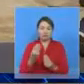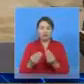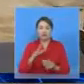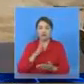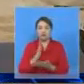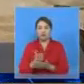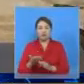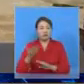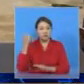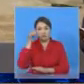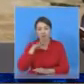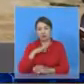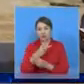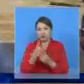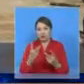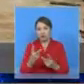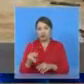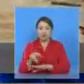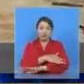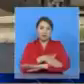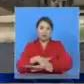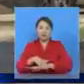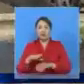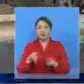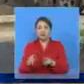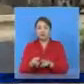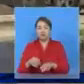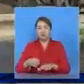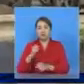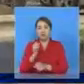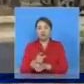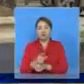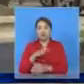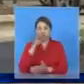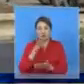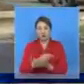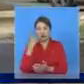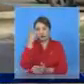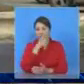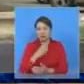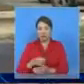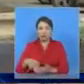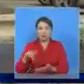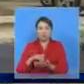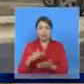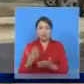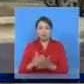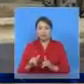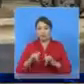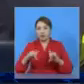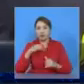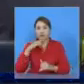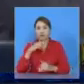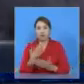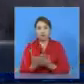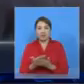прошлом году увидели, здесь дорог так привели порядок, вот пошли и глава региона поручил ответственным лицам руководству города держать проекты по развитию города на особом